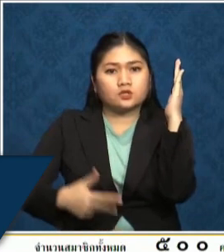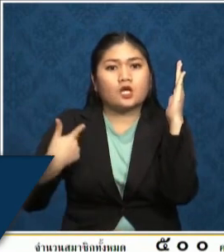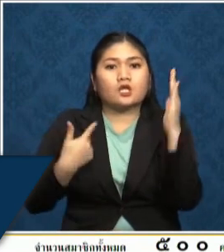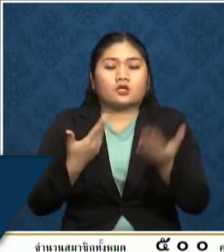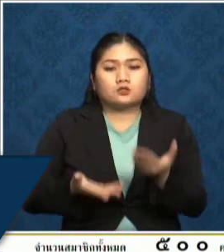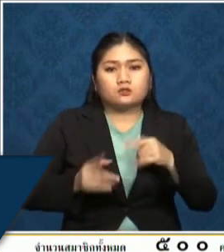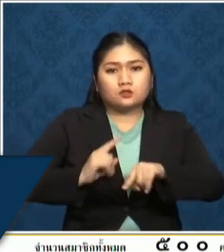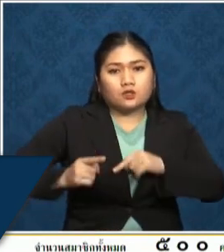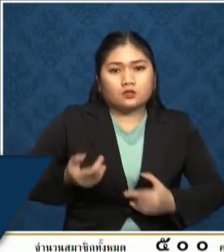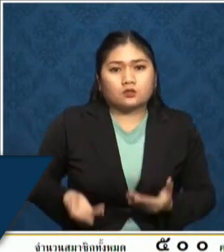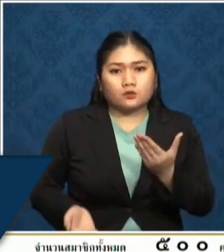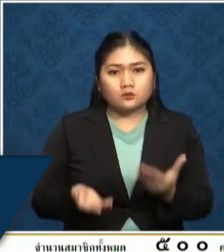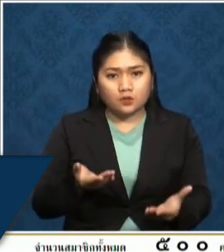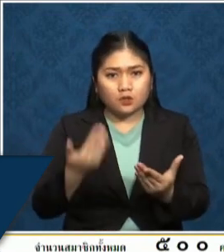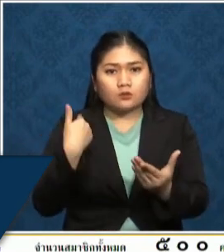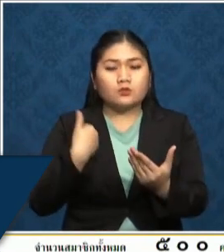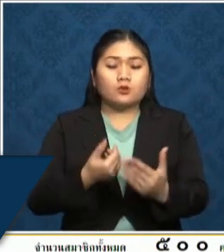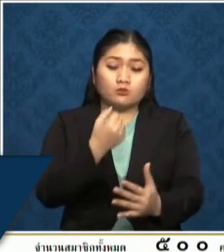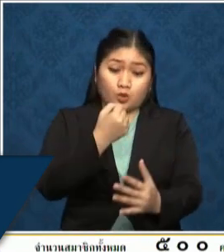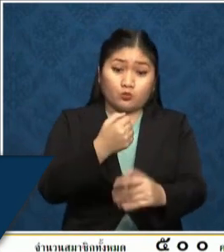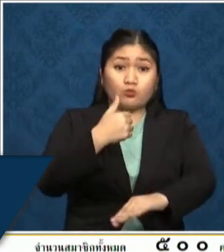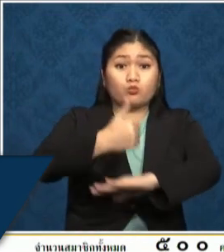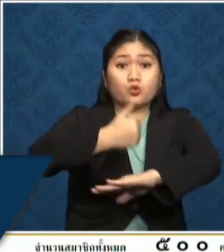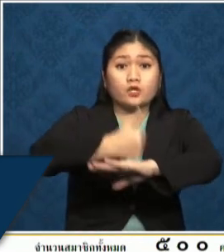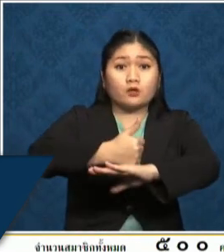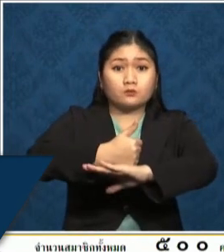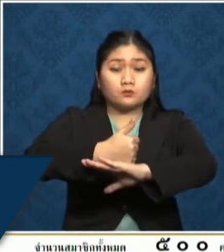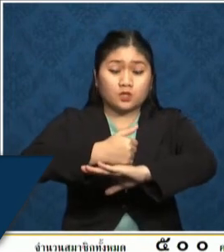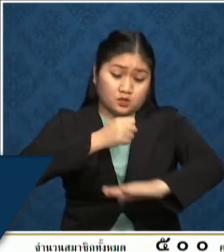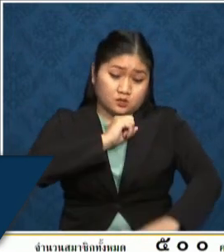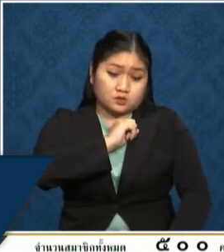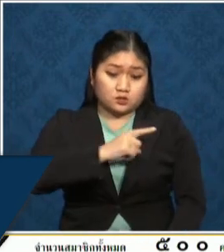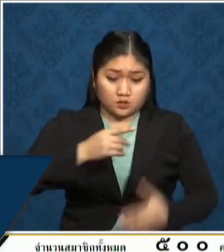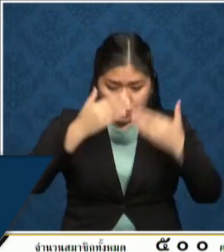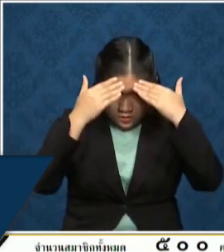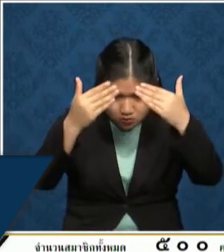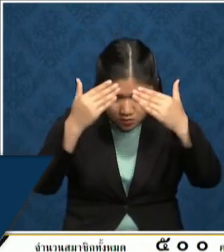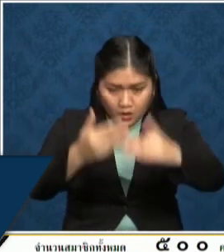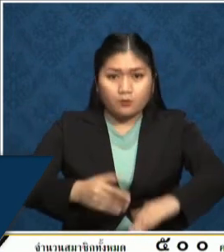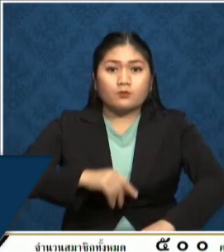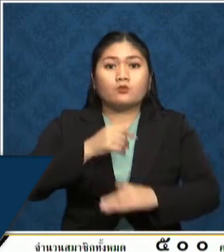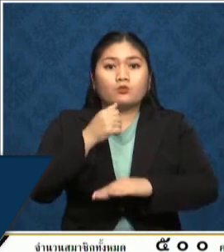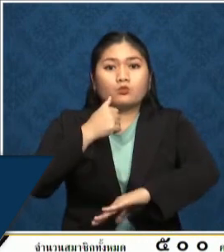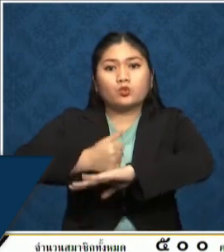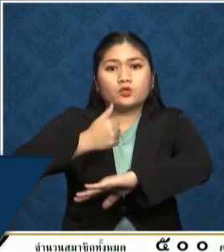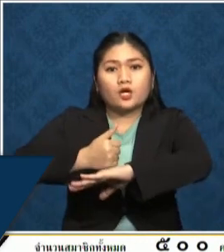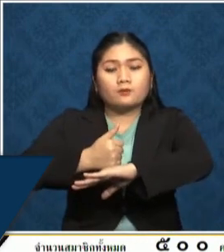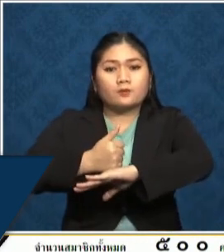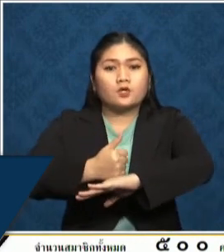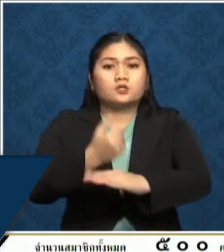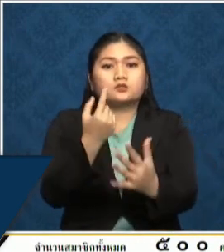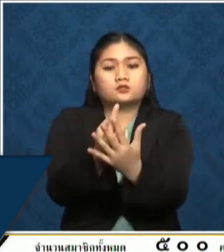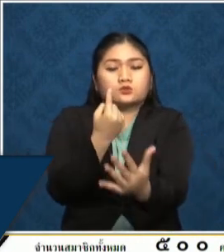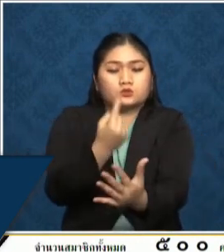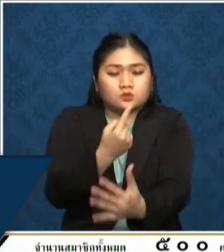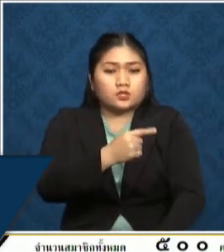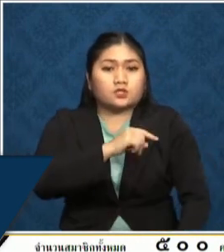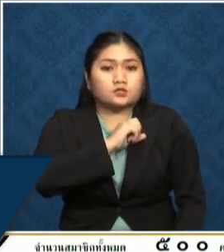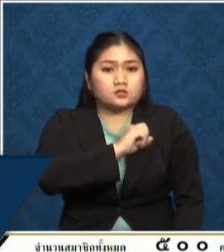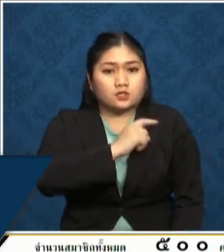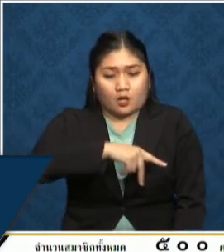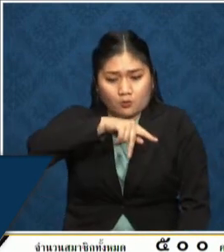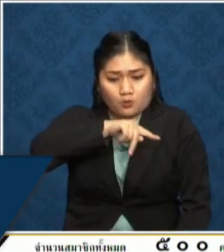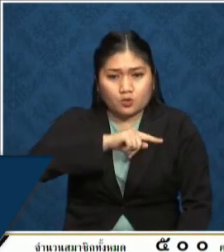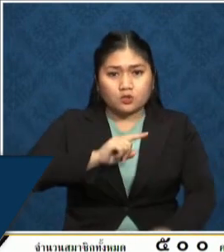วยใจตาง เป็นต้นมีผู้นำศาสนาอิสดามมีผู้นำศาสนาพุท์ซึตขบคุทางสภาษไดกุษณานำเรีน